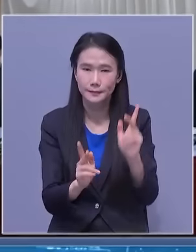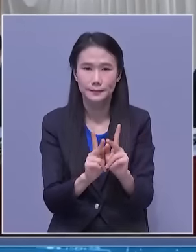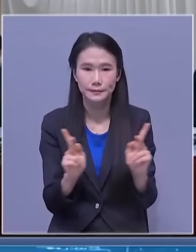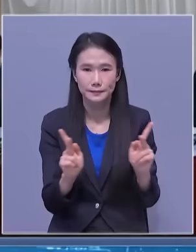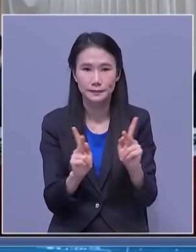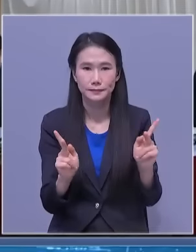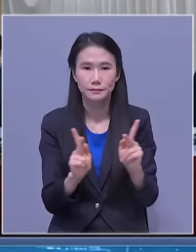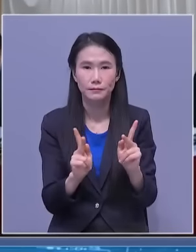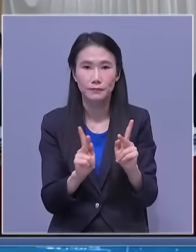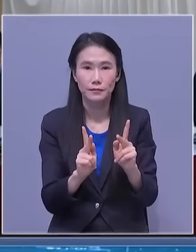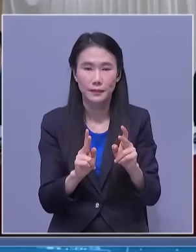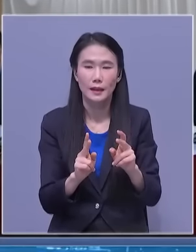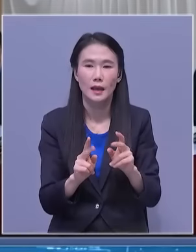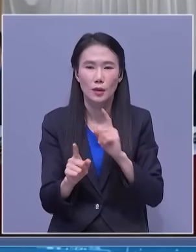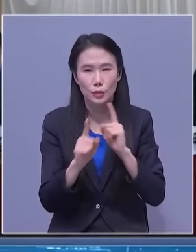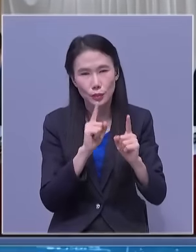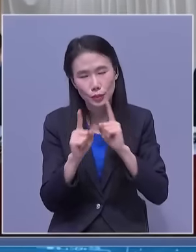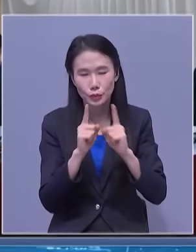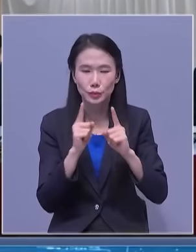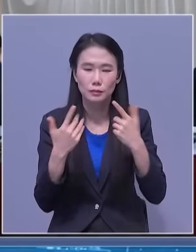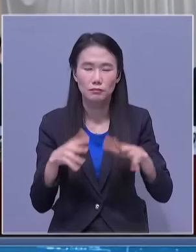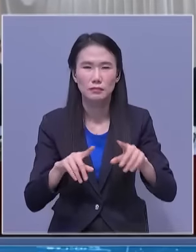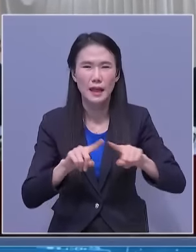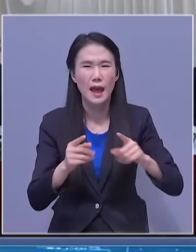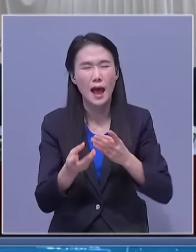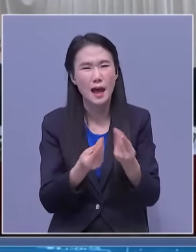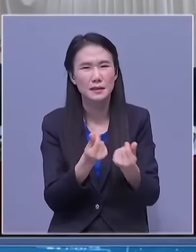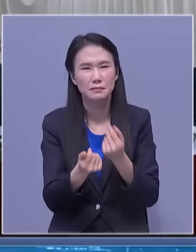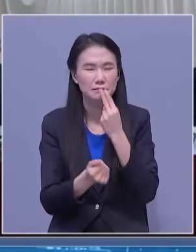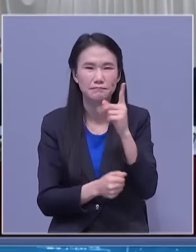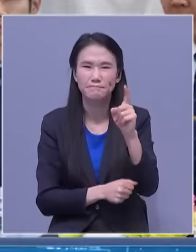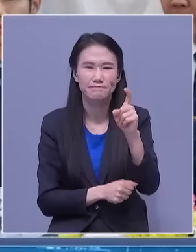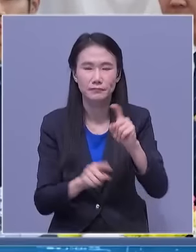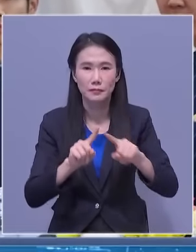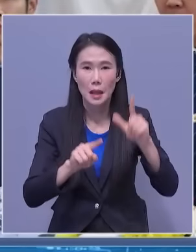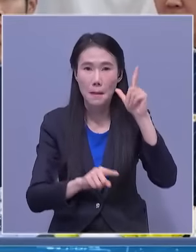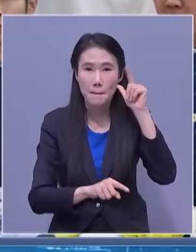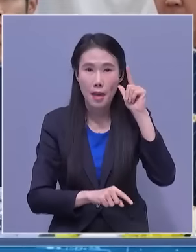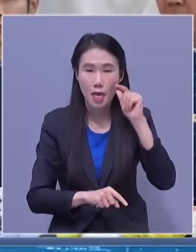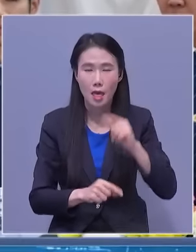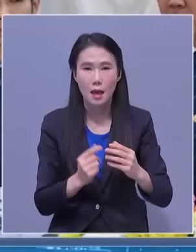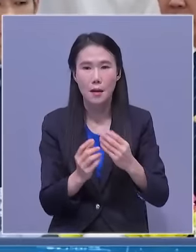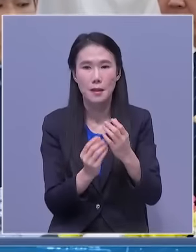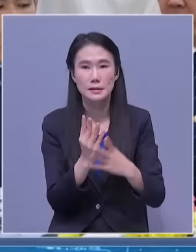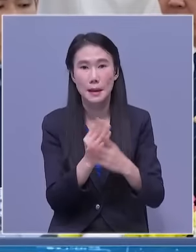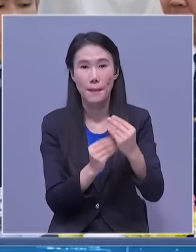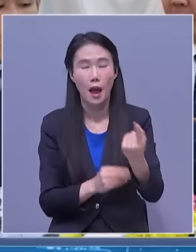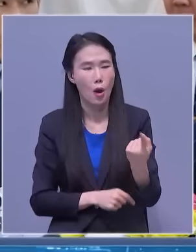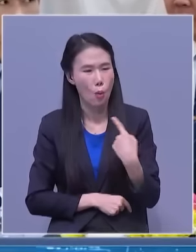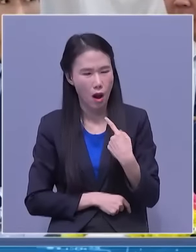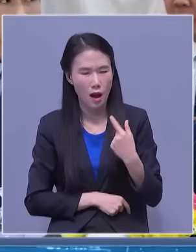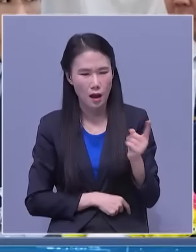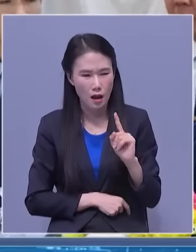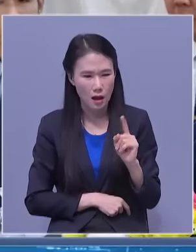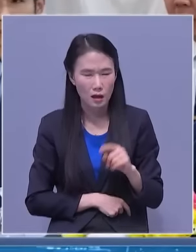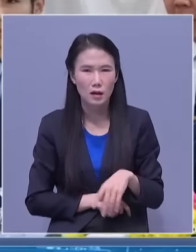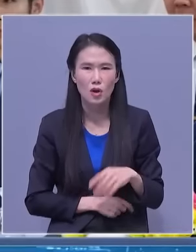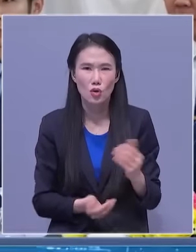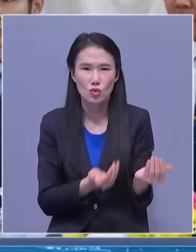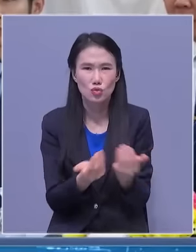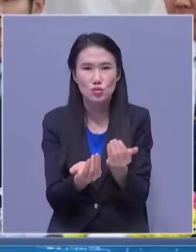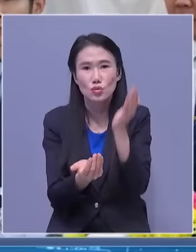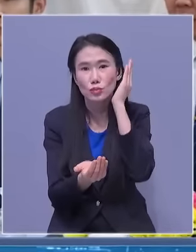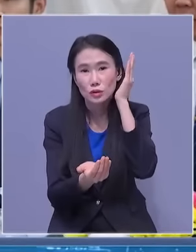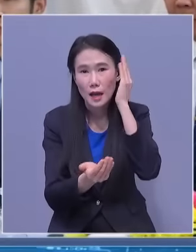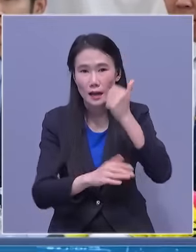สอบสวนแต่แต่ไม่สามารถชี้แจงได้คุณปราณีซึ่งเป็นคุณแม่ก็ถูกทางสภามหาวิทยาลัยตำหนิบอกว่าเนี่ยลูกชายที่